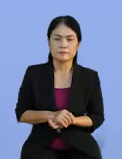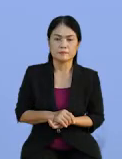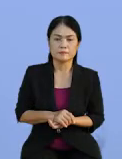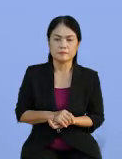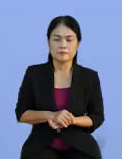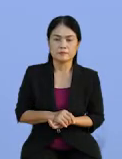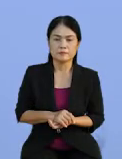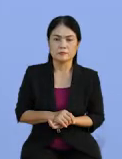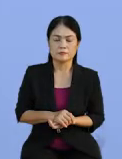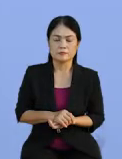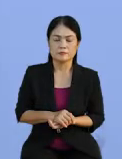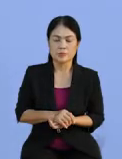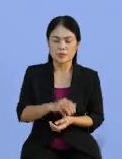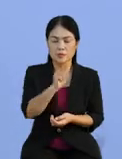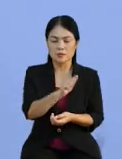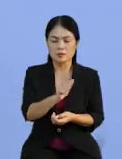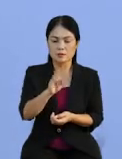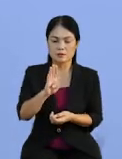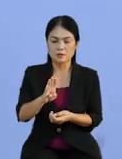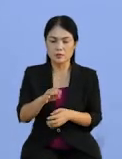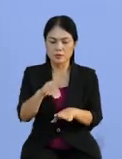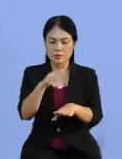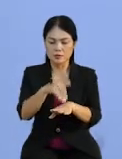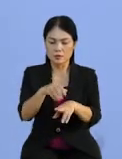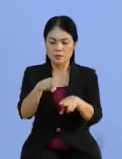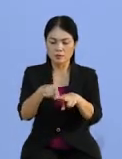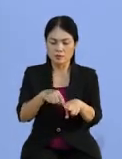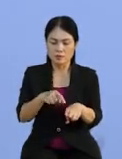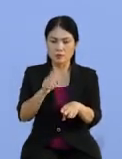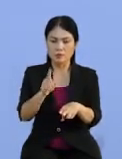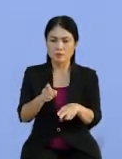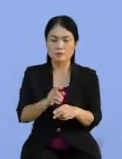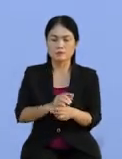nâng bí nơi lỡ bàn toát ngủ